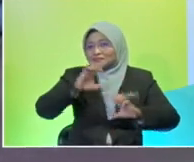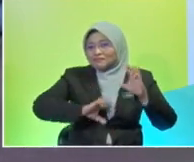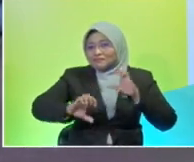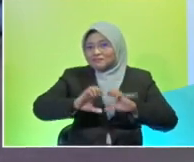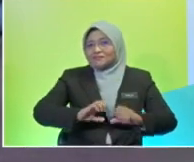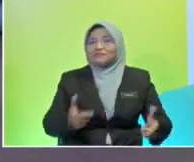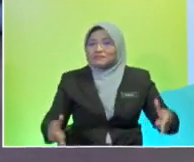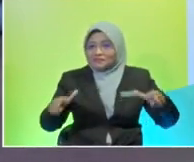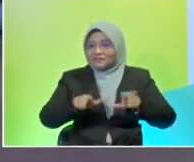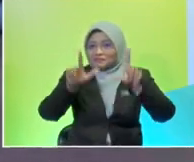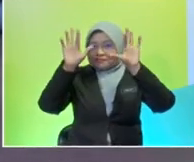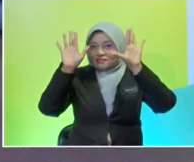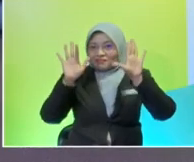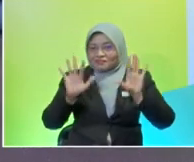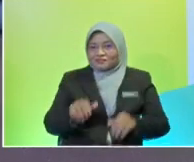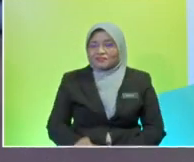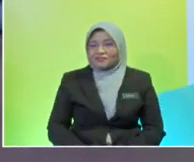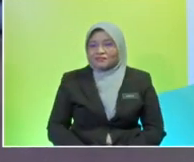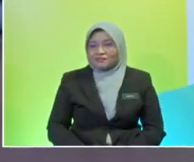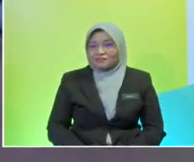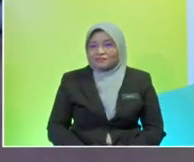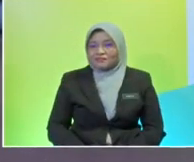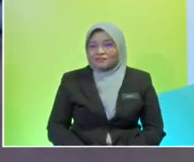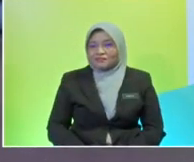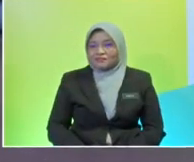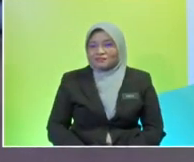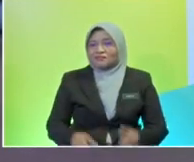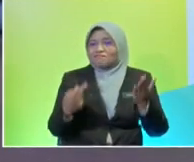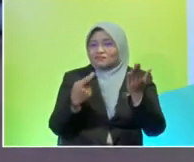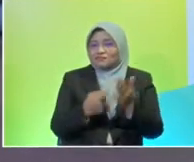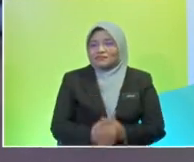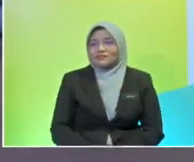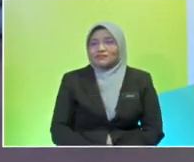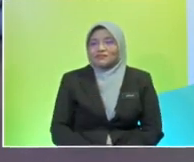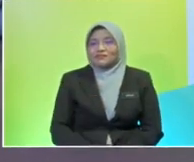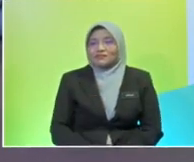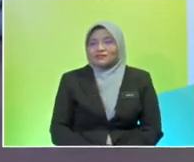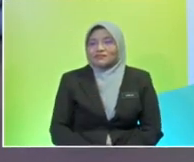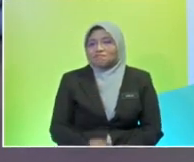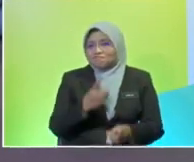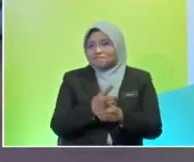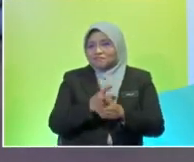semakin berat awan ini maka Hujan akan turun betul